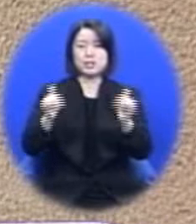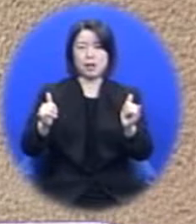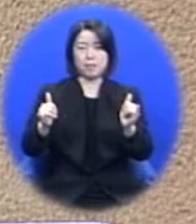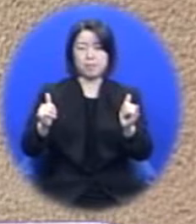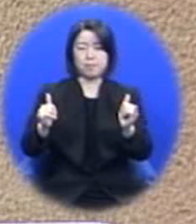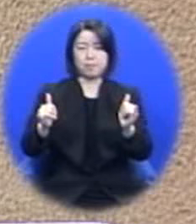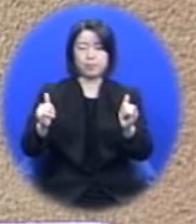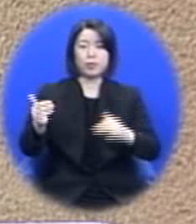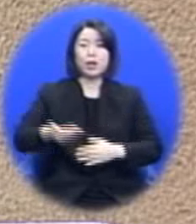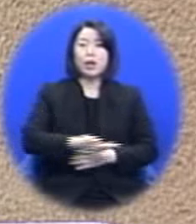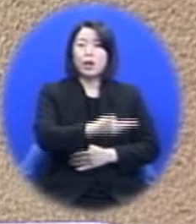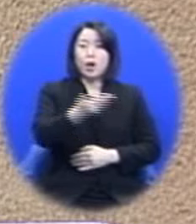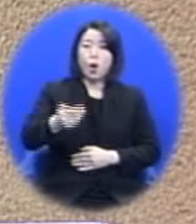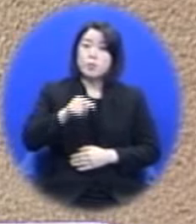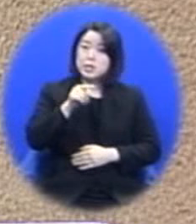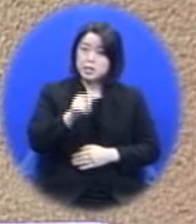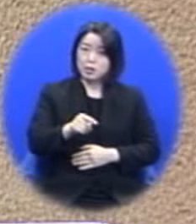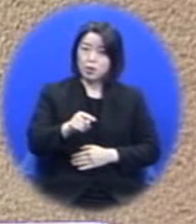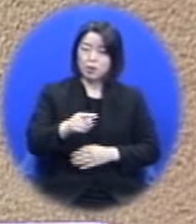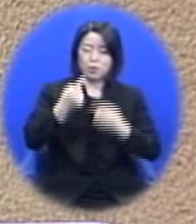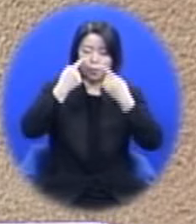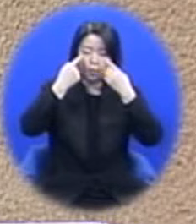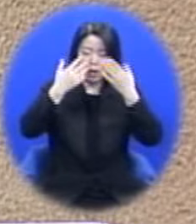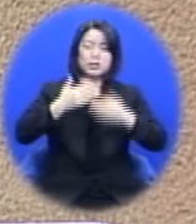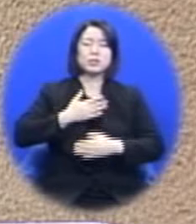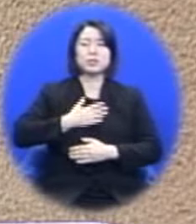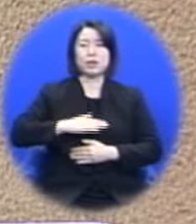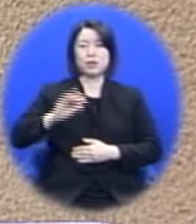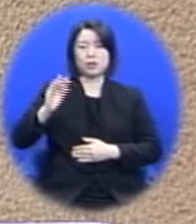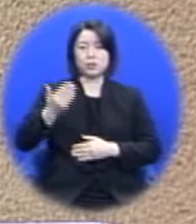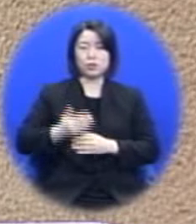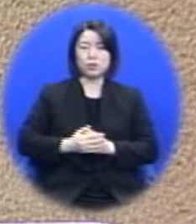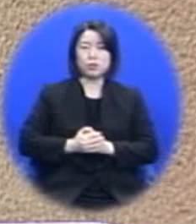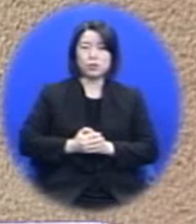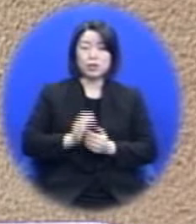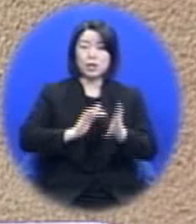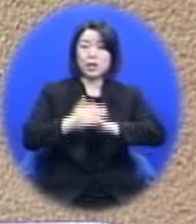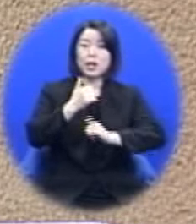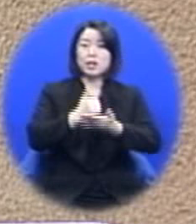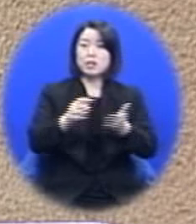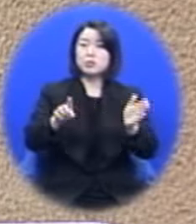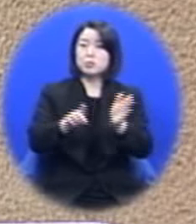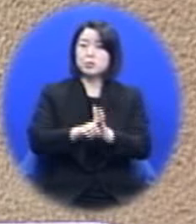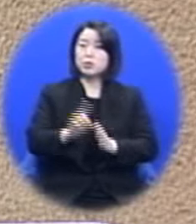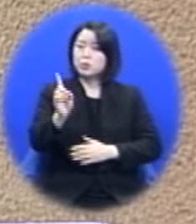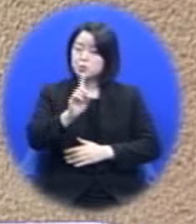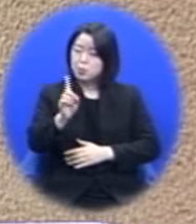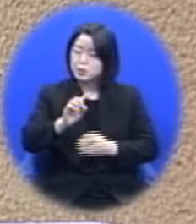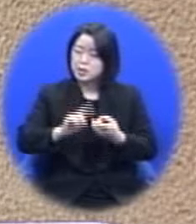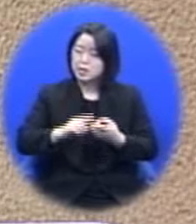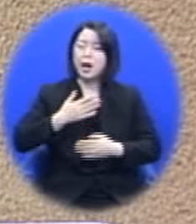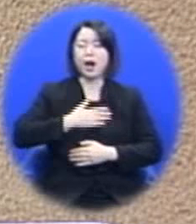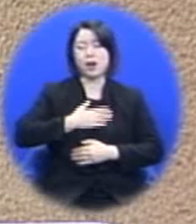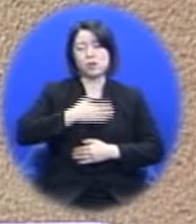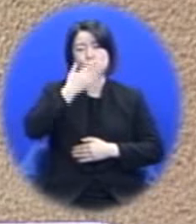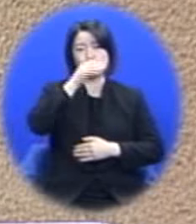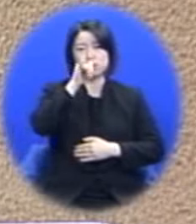여러분이 이것을 정확하게 알아야 예수 믿는 게 뭔지를 알게 됩니다.